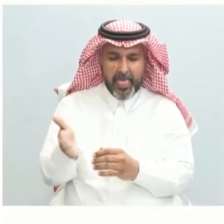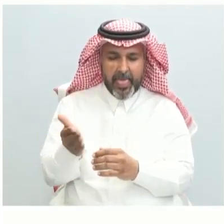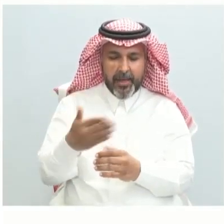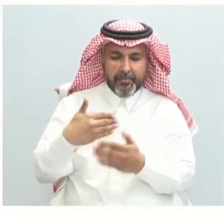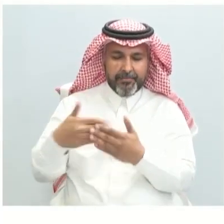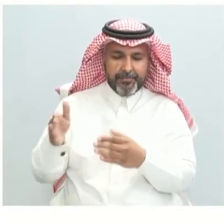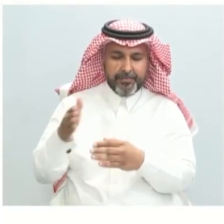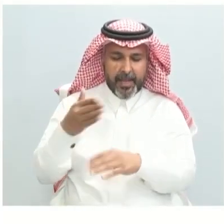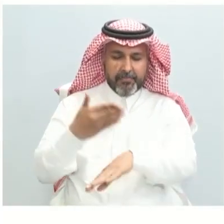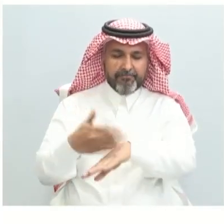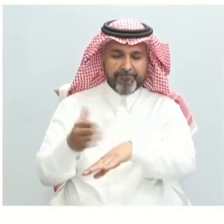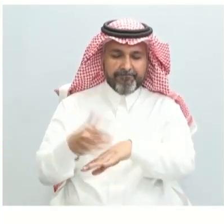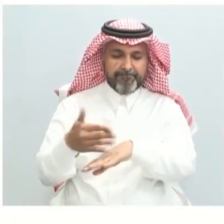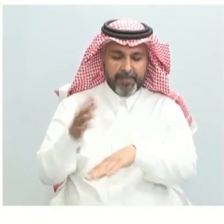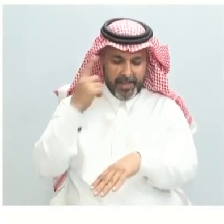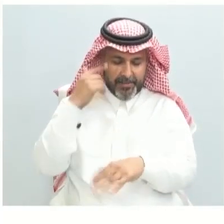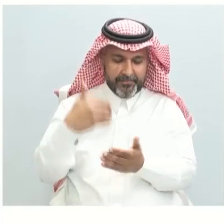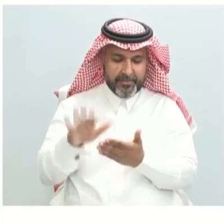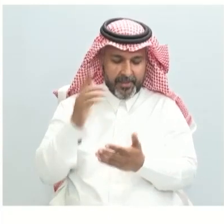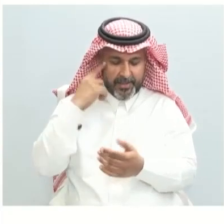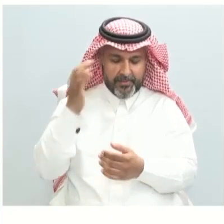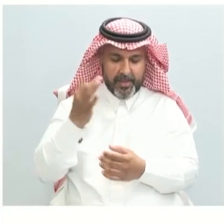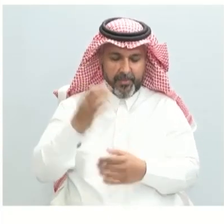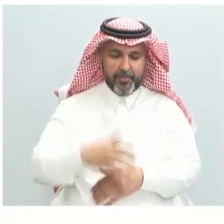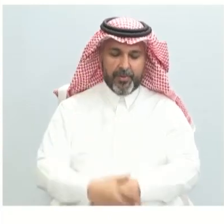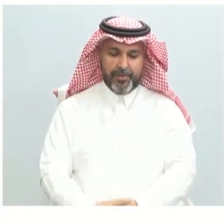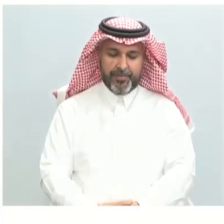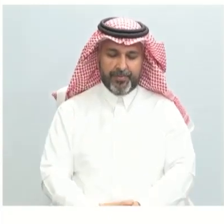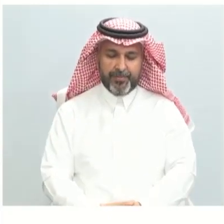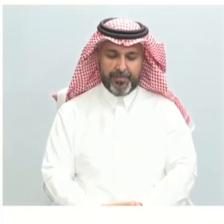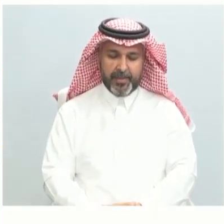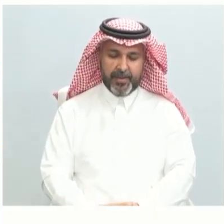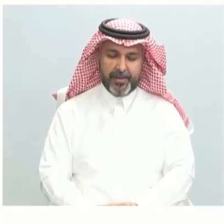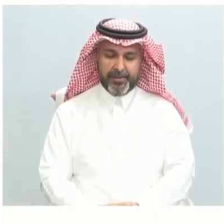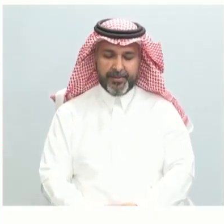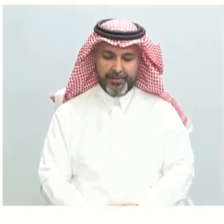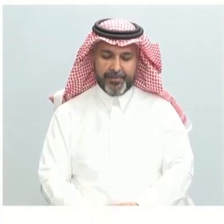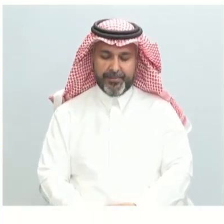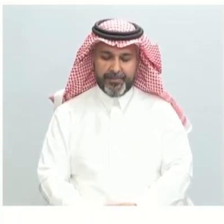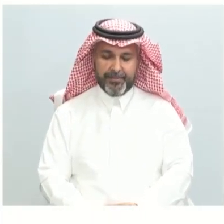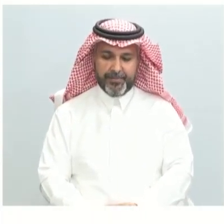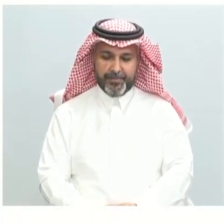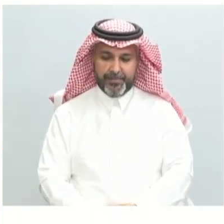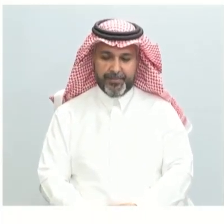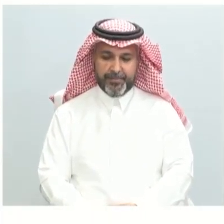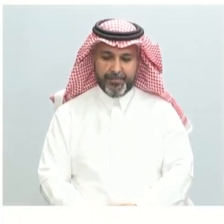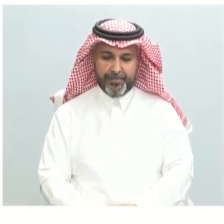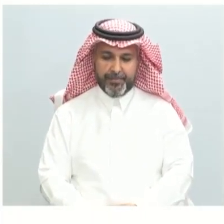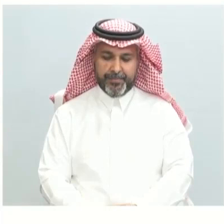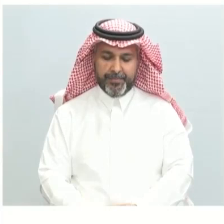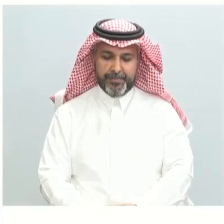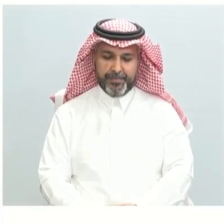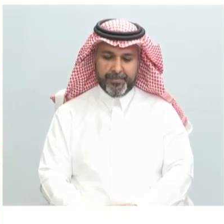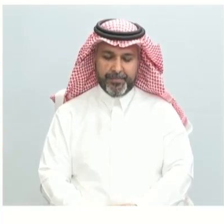التاثر بالتعثر والاخطاء التي تقع فيها لانه طريق للنجاح لانه طريق